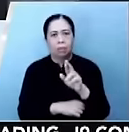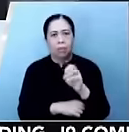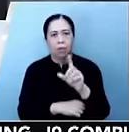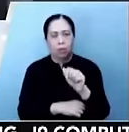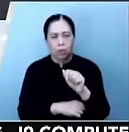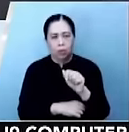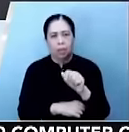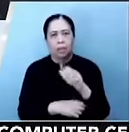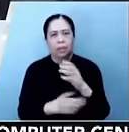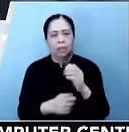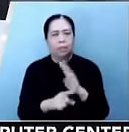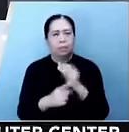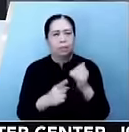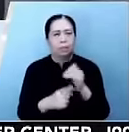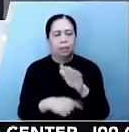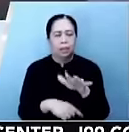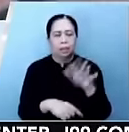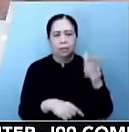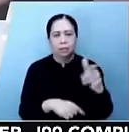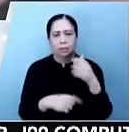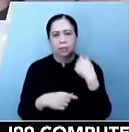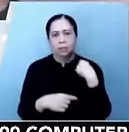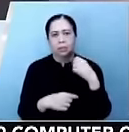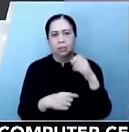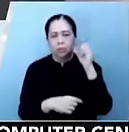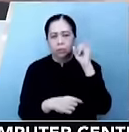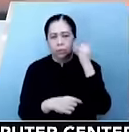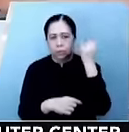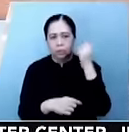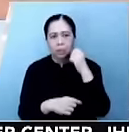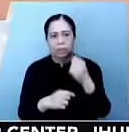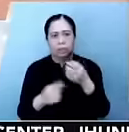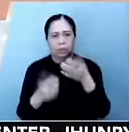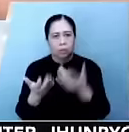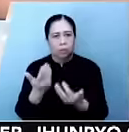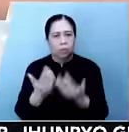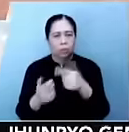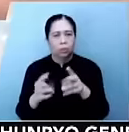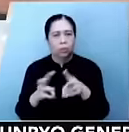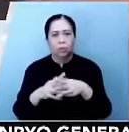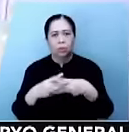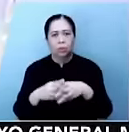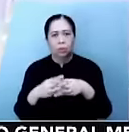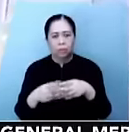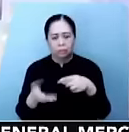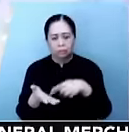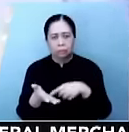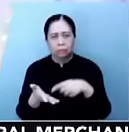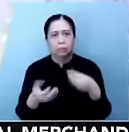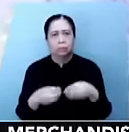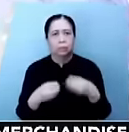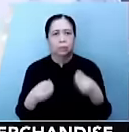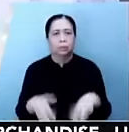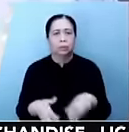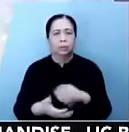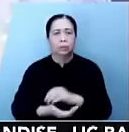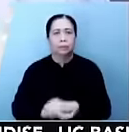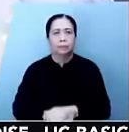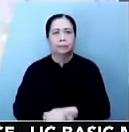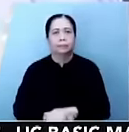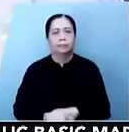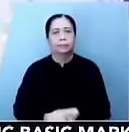Maynila. Si Jonathan, sunog na wallet na lang ang naabutan. May mga bahay niyo? Wala kay Bisaya lang